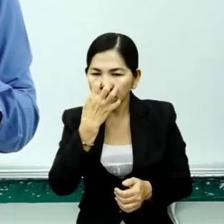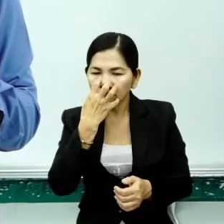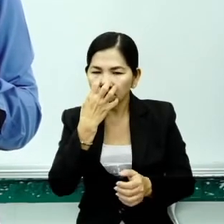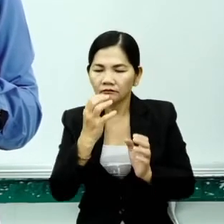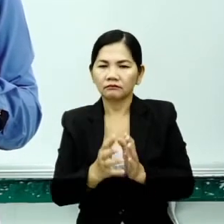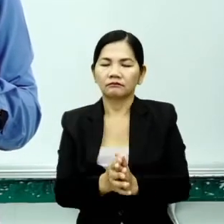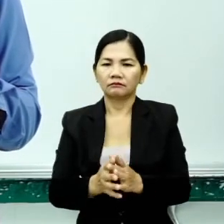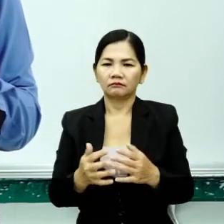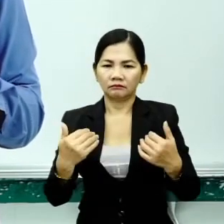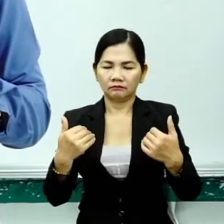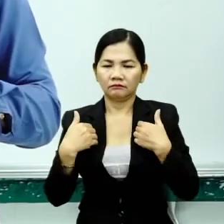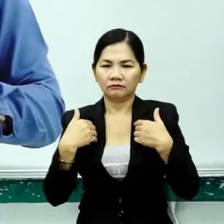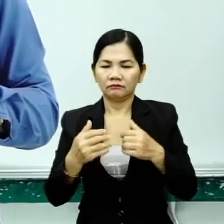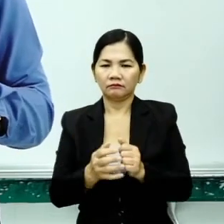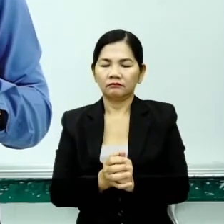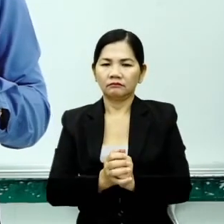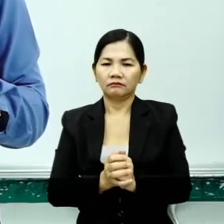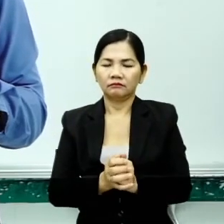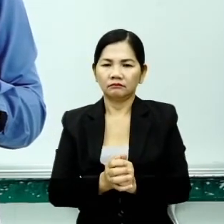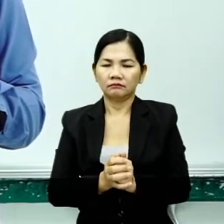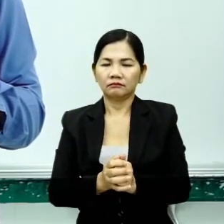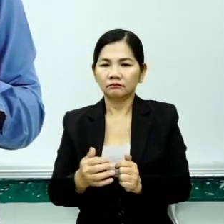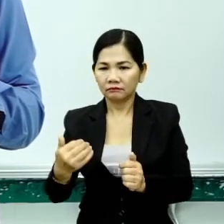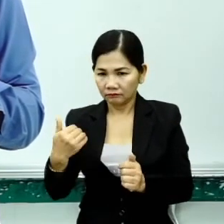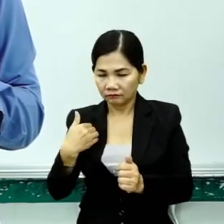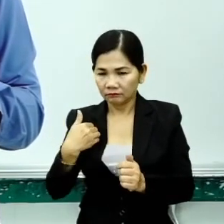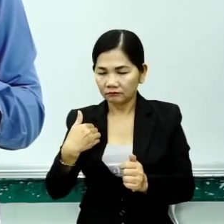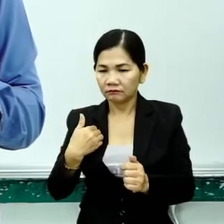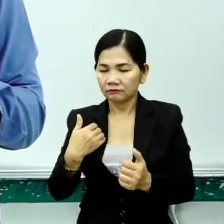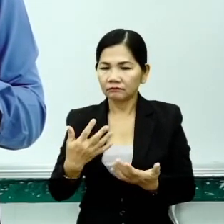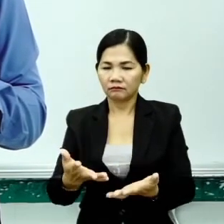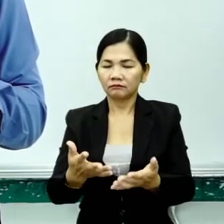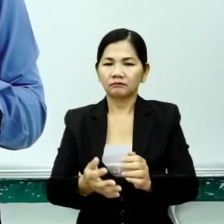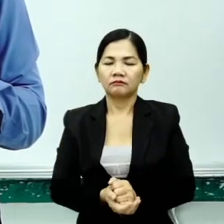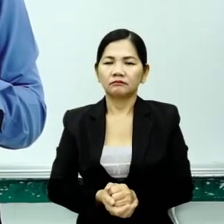con cha ta biết mình ở pa pa po vậy là tới đó mà nuôi dưỡng